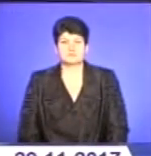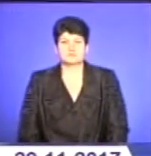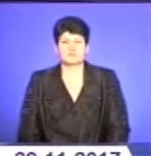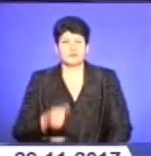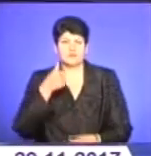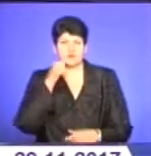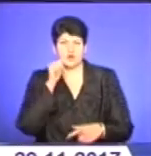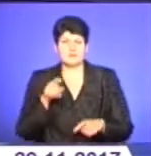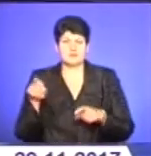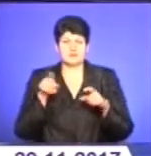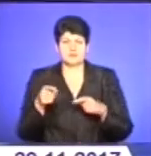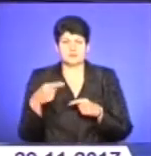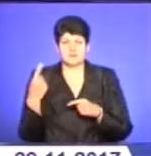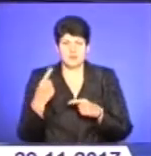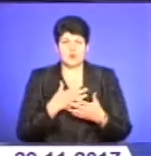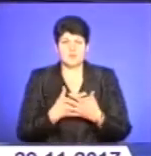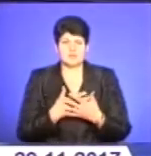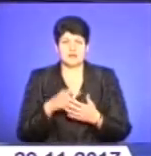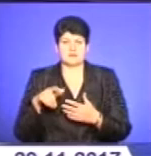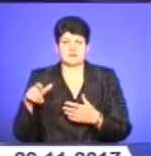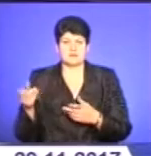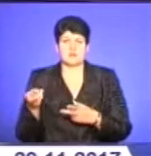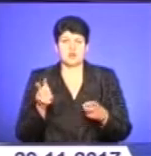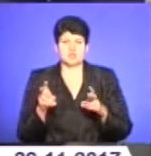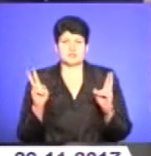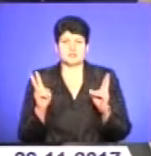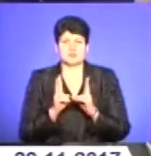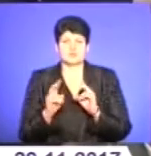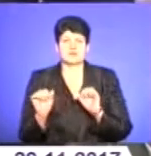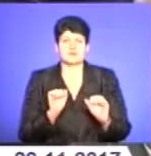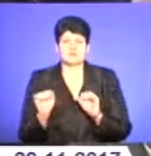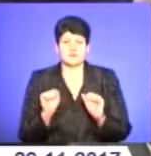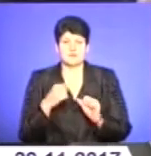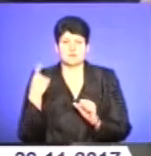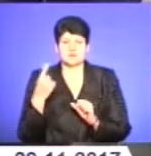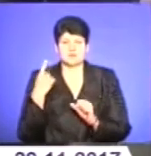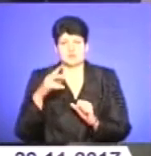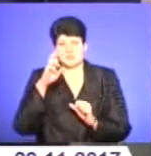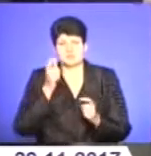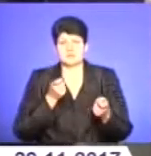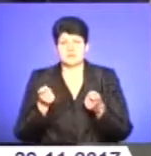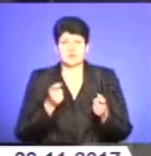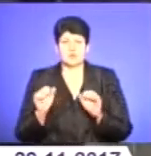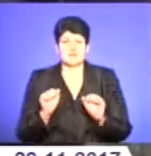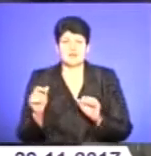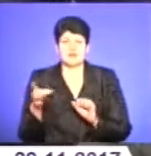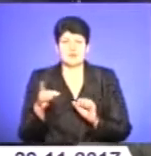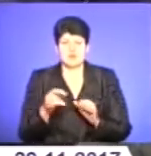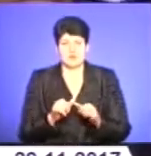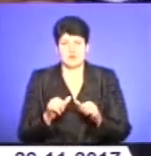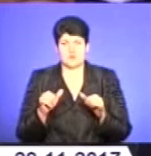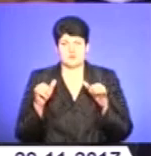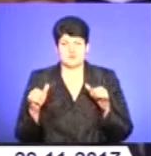Вчора перевізники Тернопільщини та громадські активісти прийшли на зустріч з керівництвом обласної держадміністрації та управління регіонального